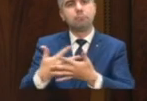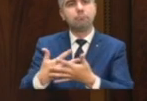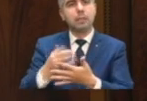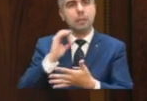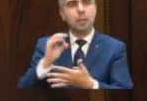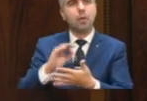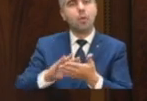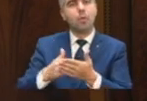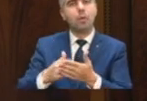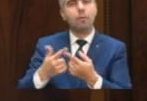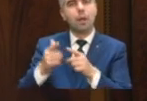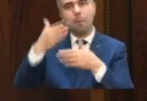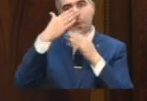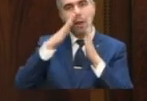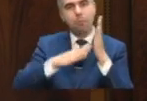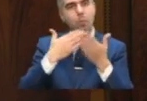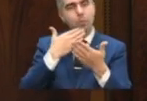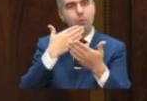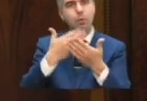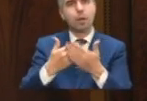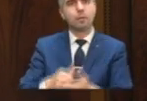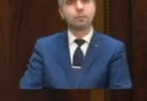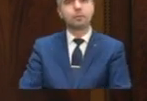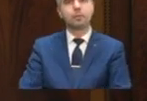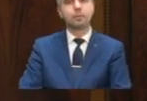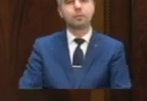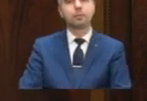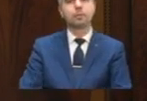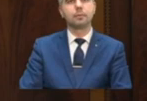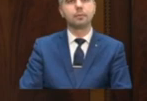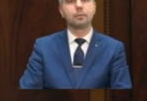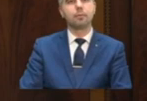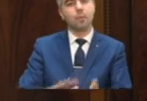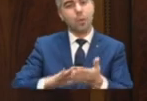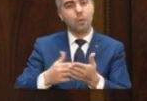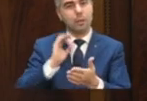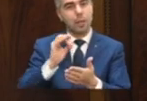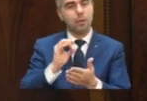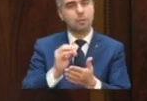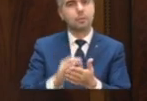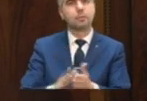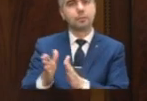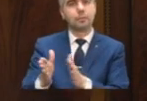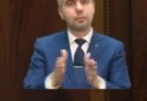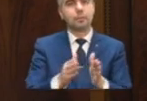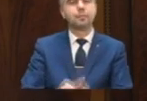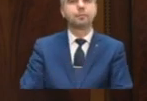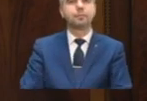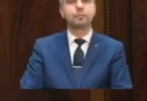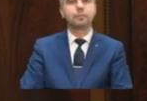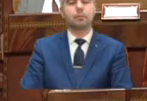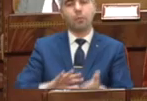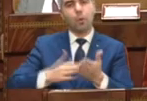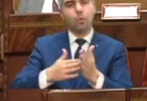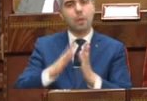اللي كاينه على صعيد الوطن. وشكرا. السيدة الوزيرة على حسن مساهمتكم. بهذا نكون قد